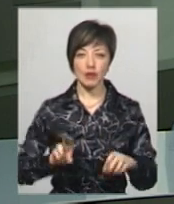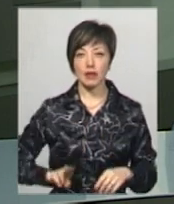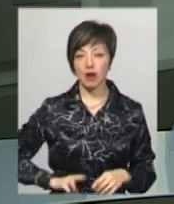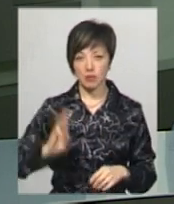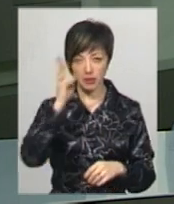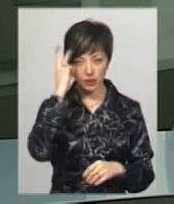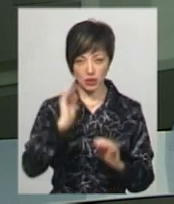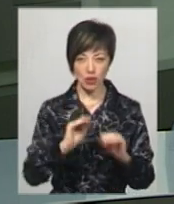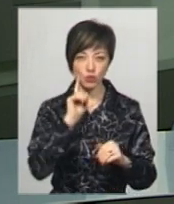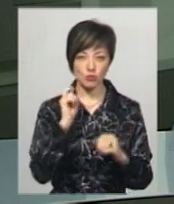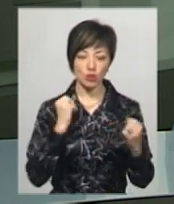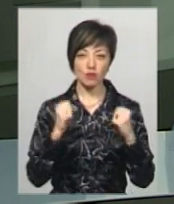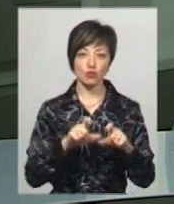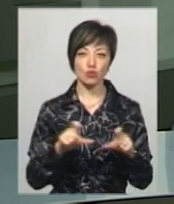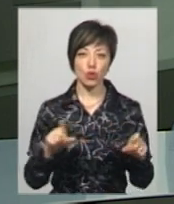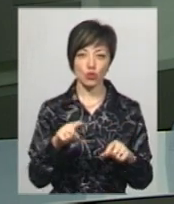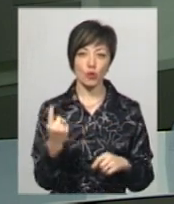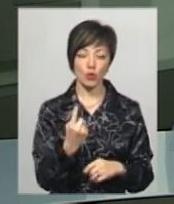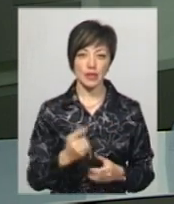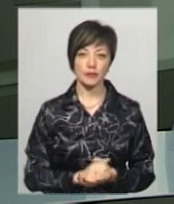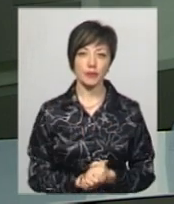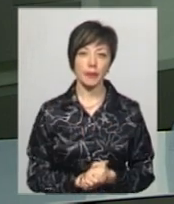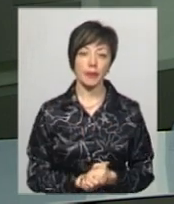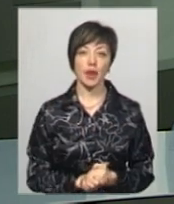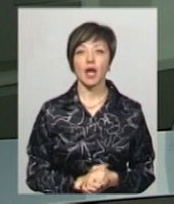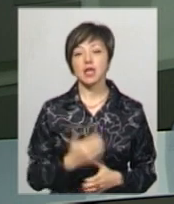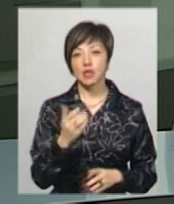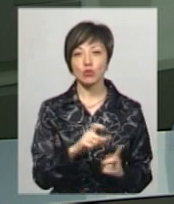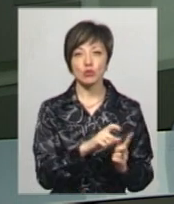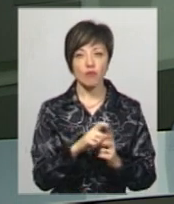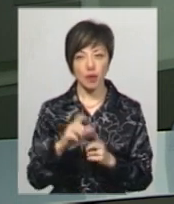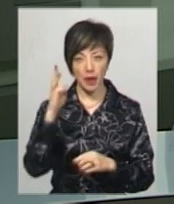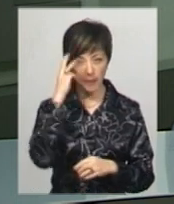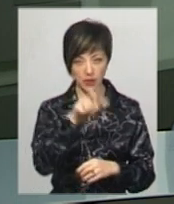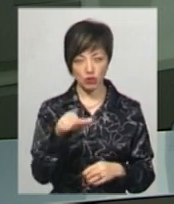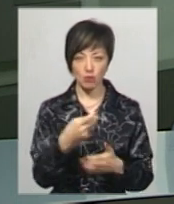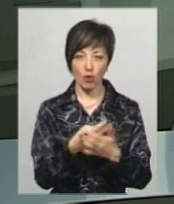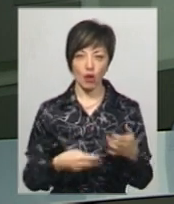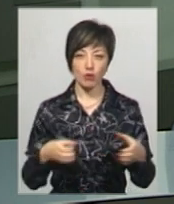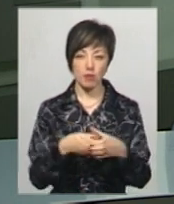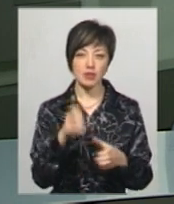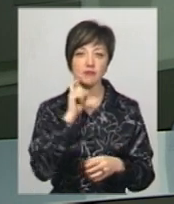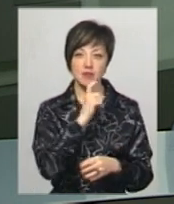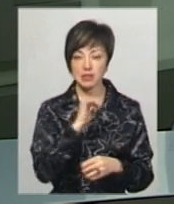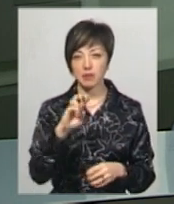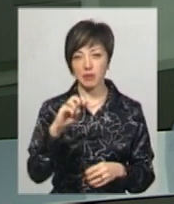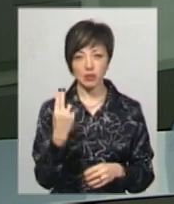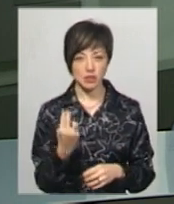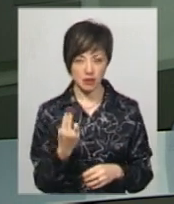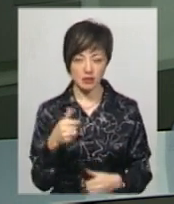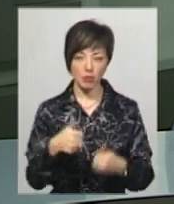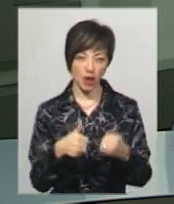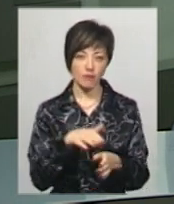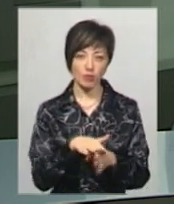директор Хмельницької дитячо-юнацької спортивної школи номер 1 Василь Янків. За його словами, хмельничани програли командам з Вінниці та Білої Церкви.